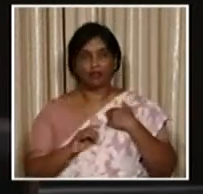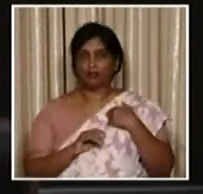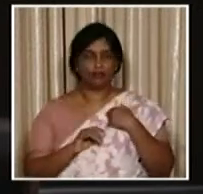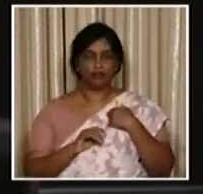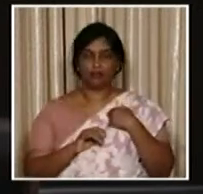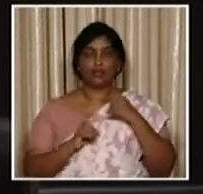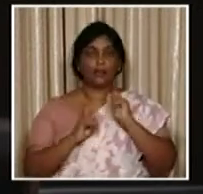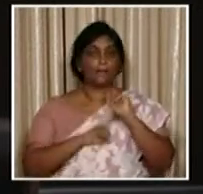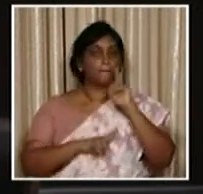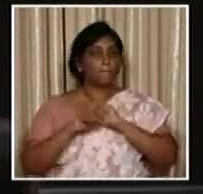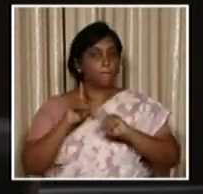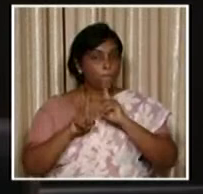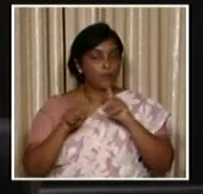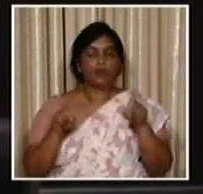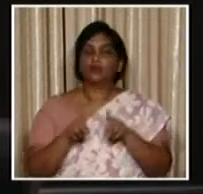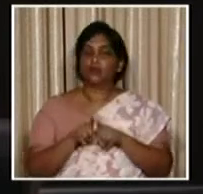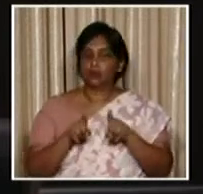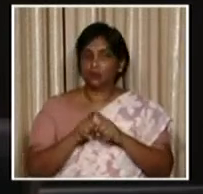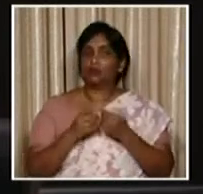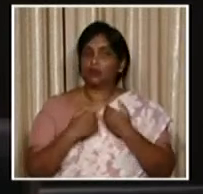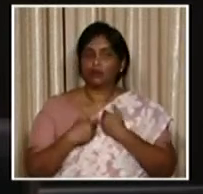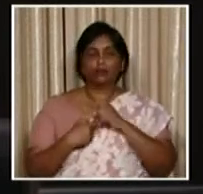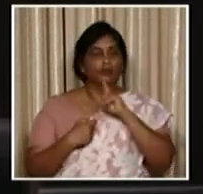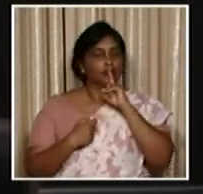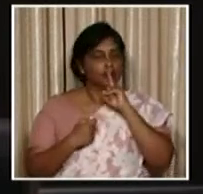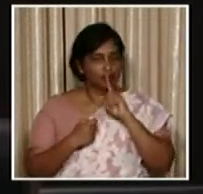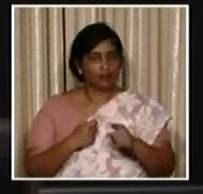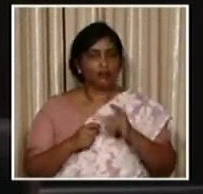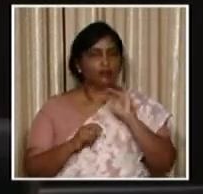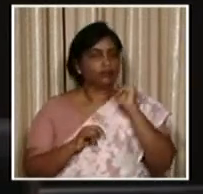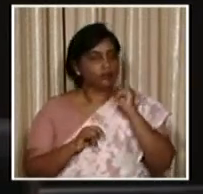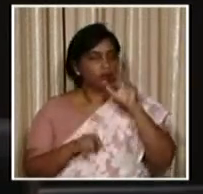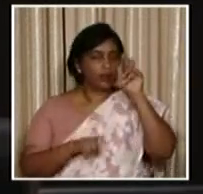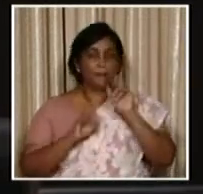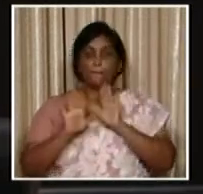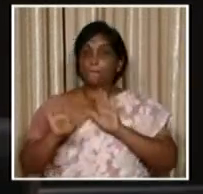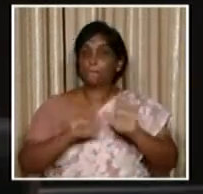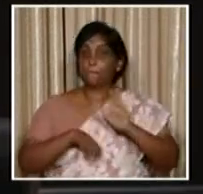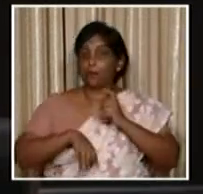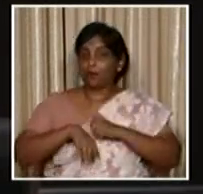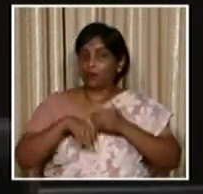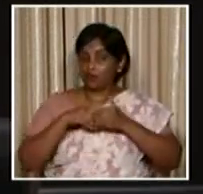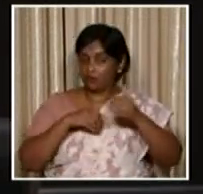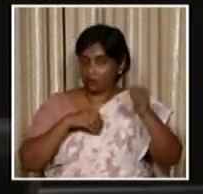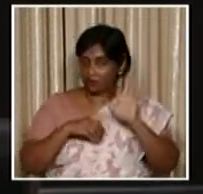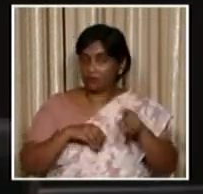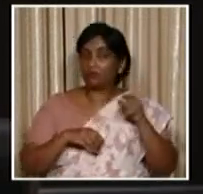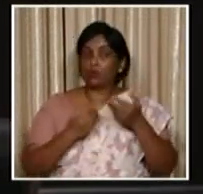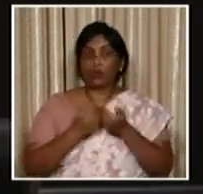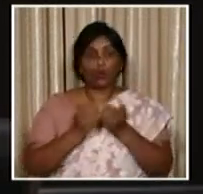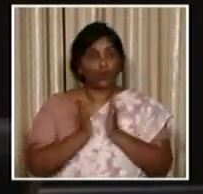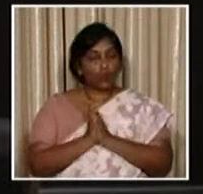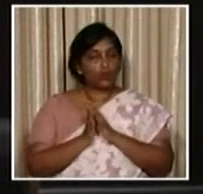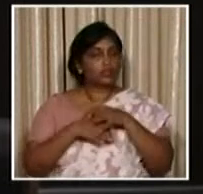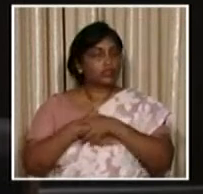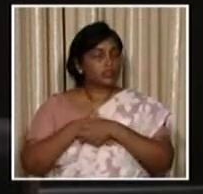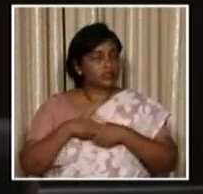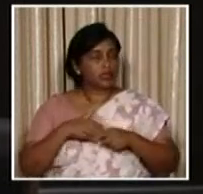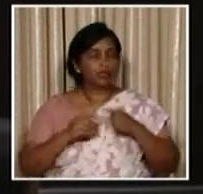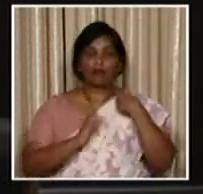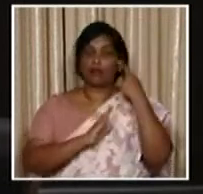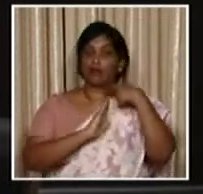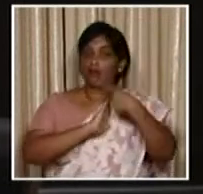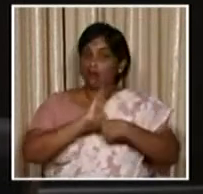කියලා. පාර්ලිමේන්තුවක් විදියට අපි යෝජනා කරන්නේ යම් කිසි පාලන කාලයක් තුල තමුන්ගේ ජාතිය තමුන්ගේ